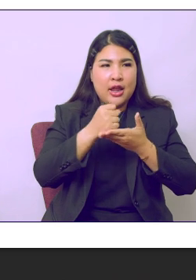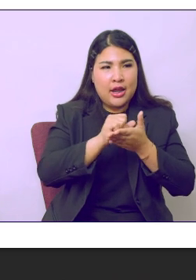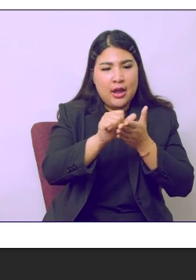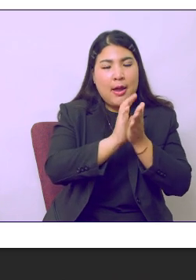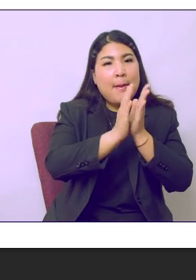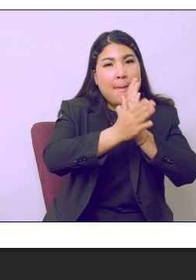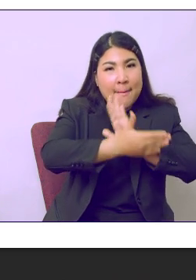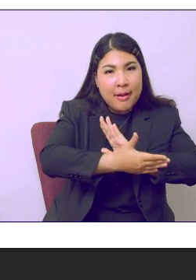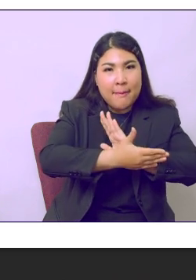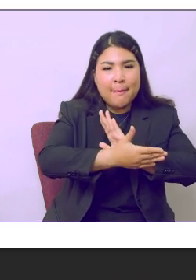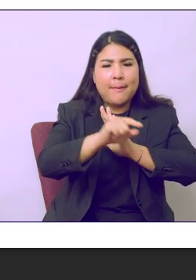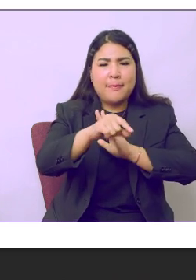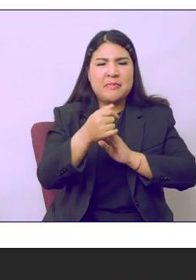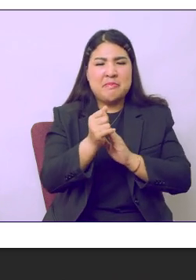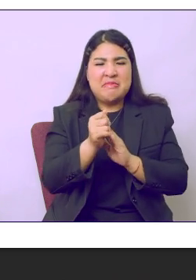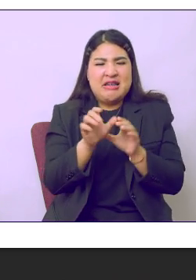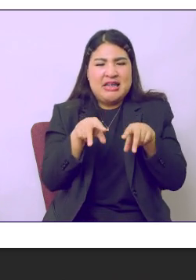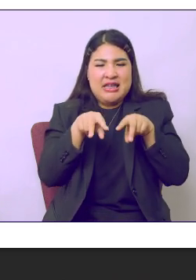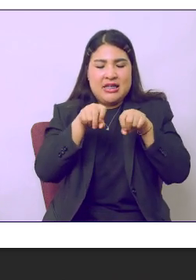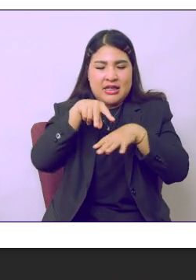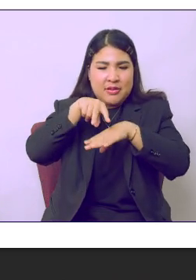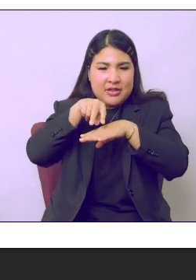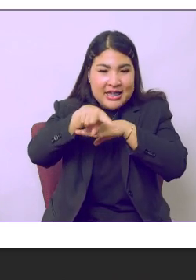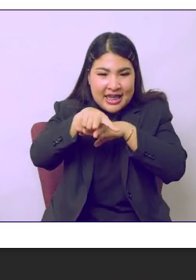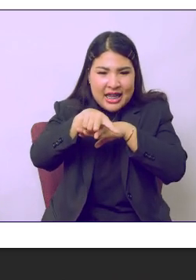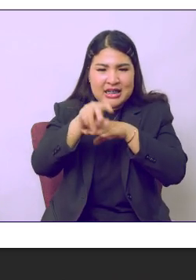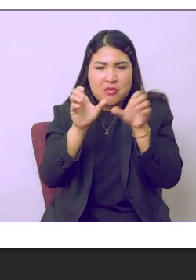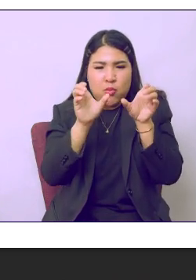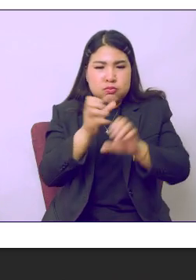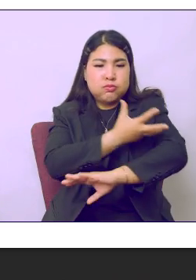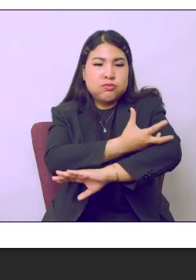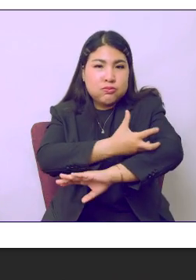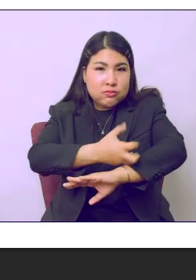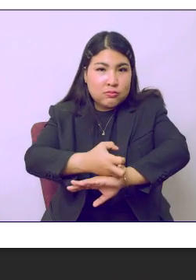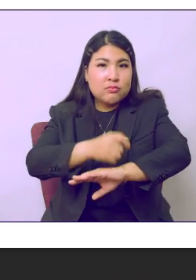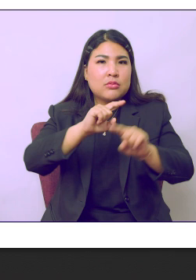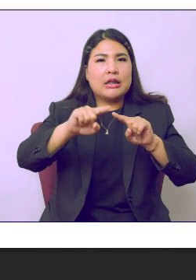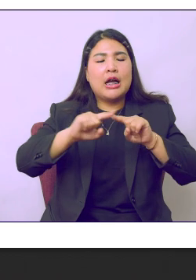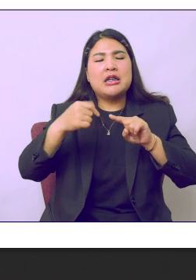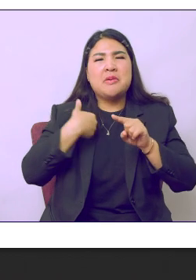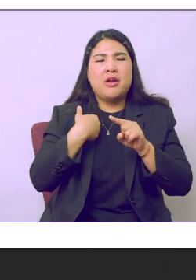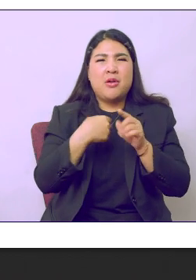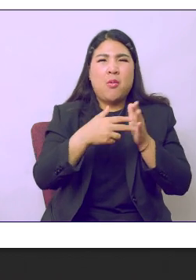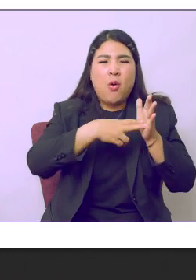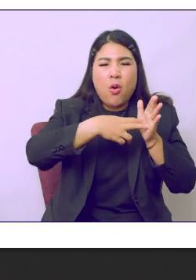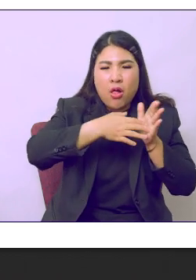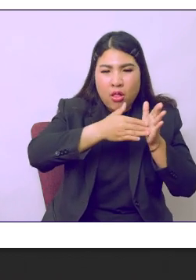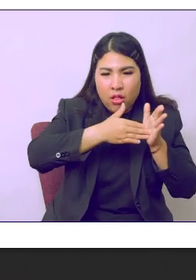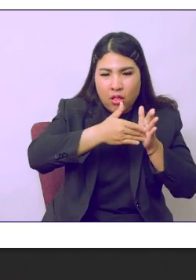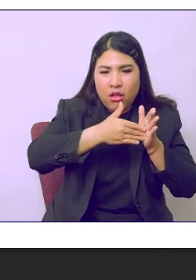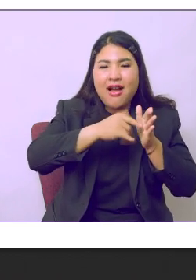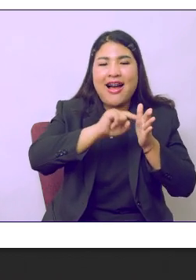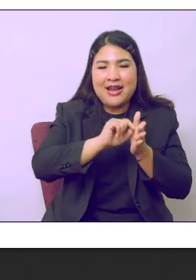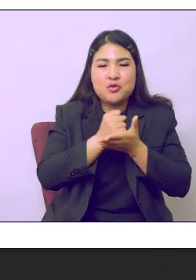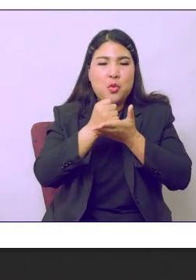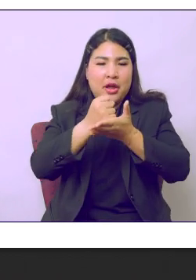เนี่ยก็จะช่วยนะครับยืดเหยียดนะครับเสริมสร้างกล้ามเนื้อนะครับที่อ่อนแรงนะครับหรือว่าที่มีปัญหาในกลุ่มเด็กอ่าที่มีความ